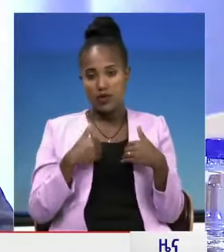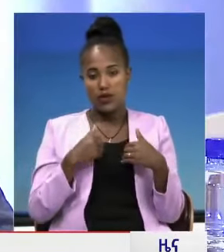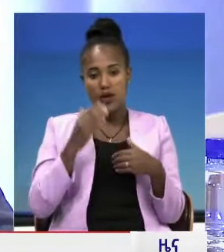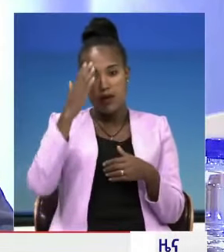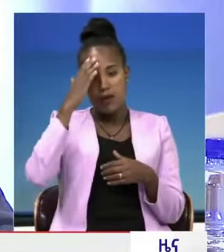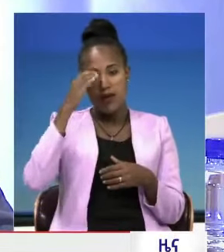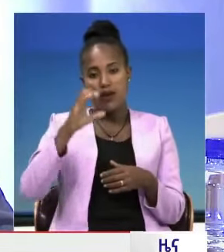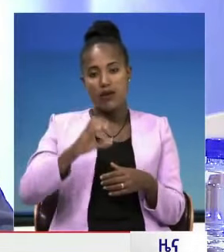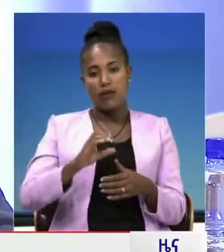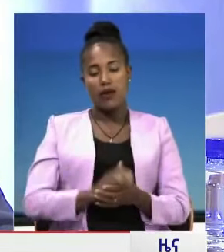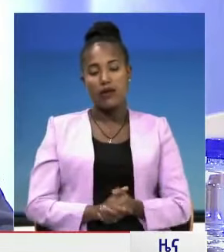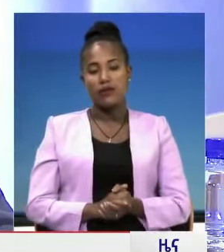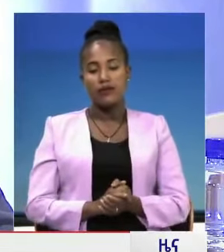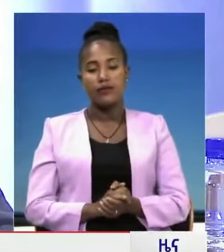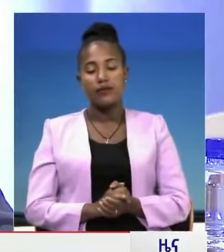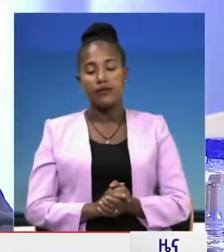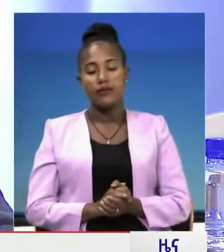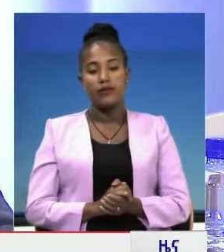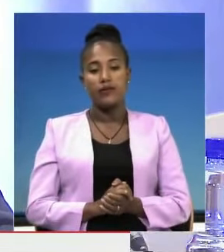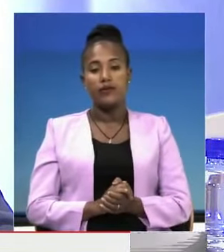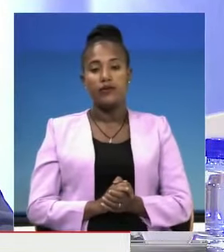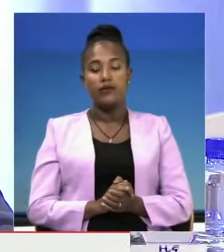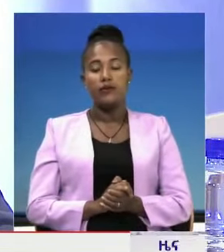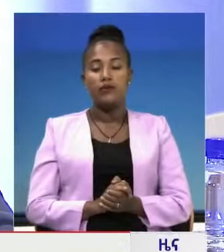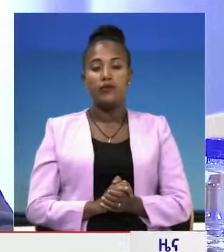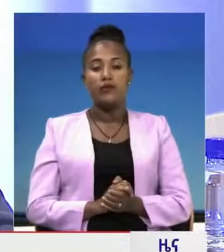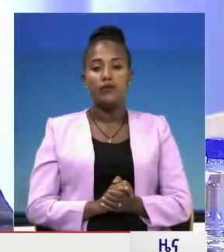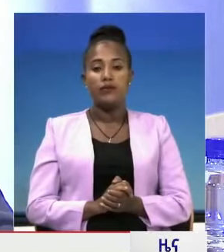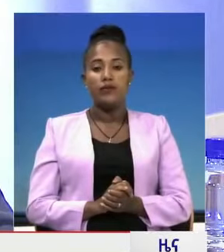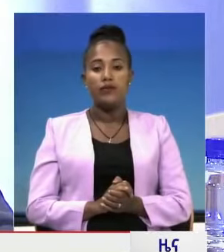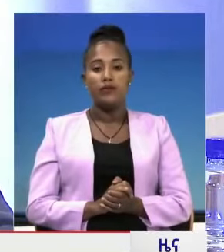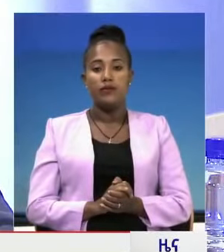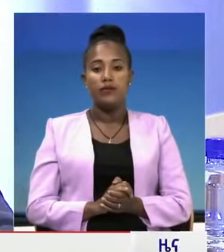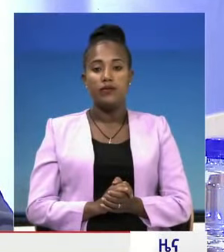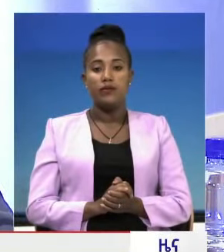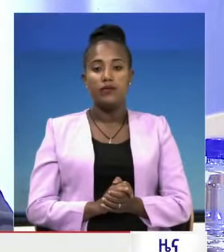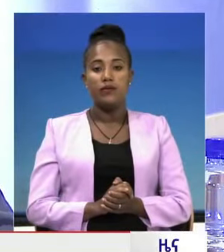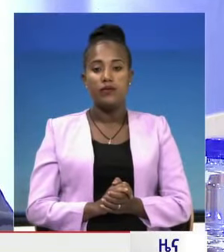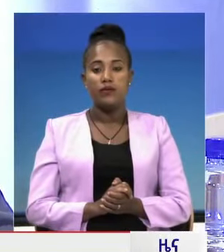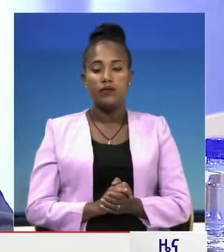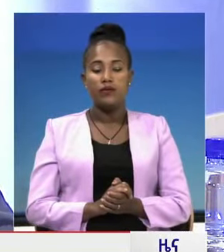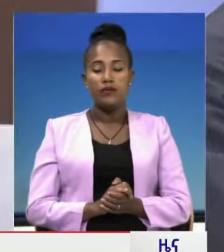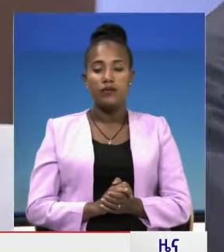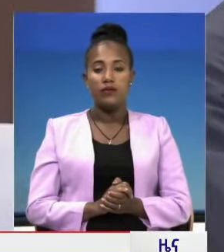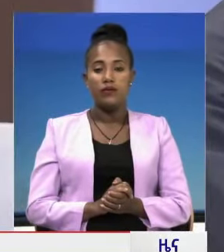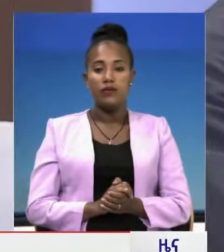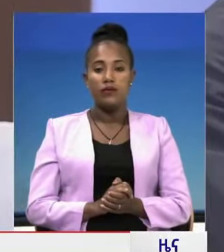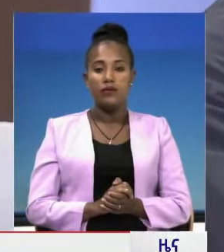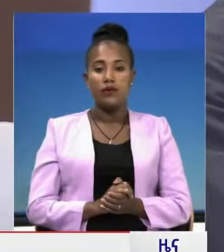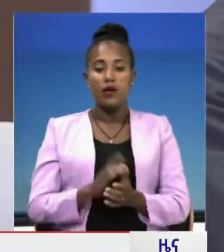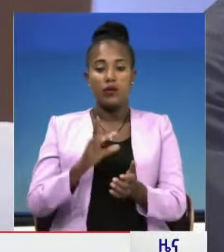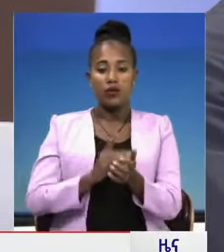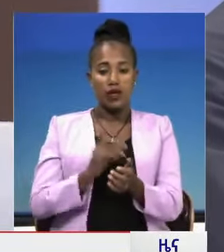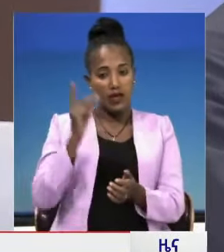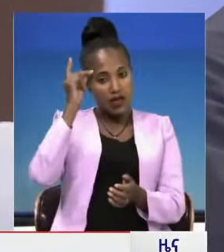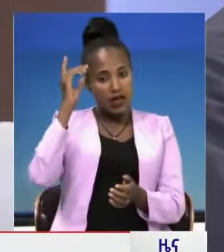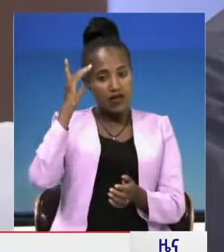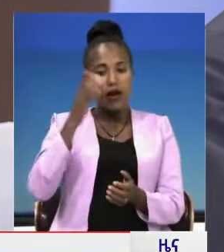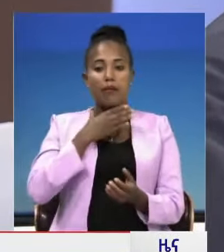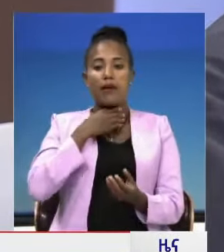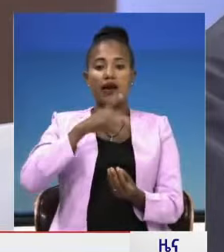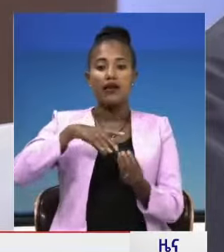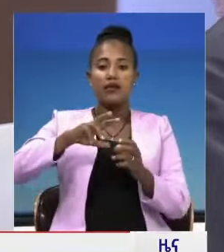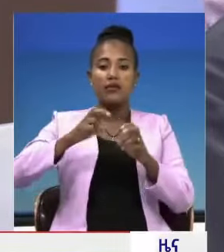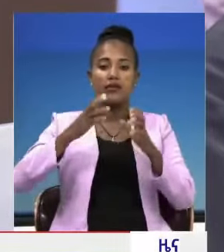ማወቅ ይገባል። And we don't have any whereabouts anything in the siege areas. በዶክተር ይልቃል ከፋለ የአማራ